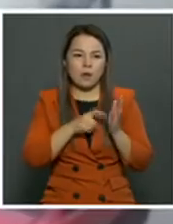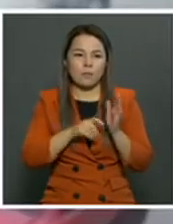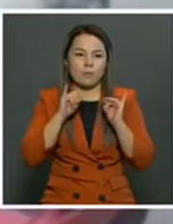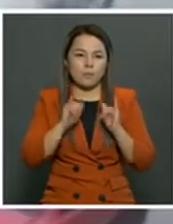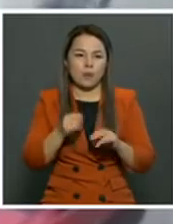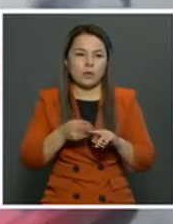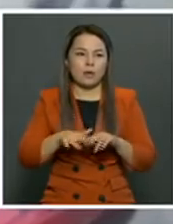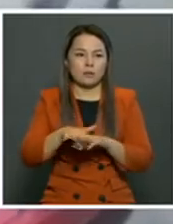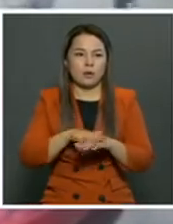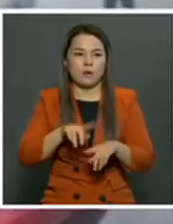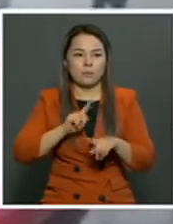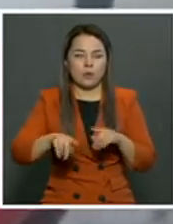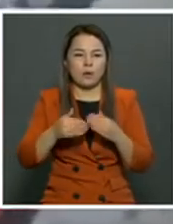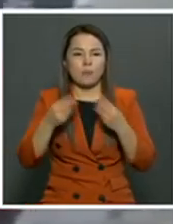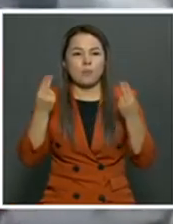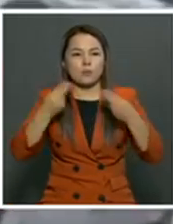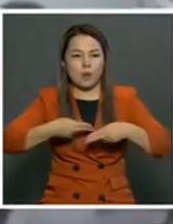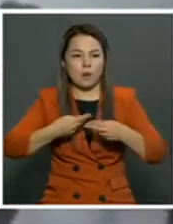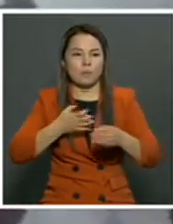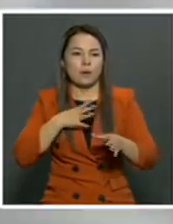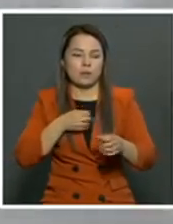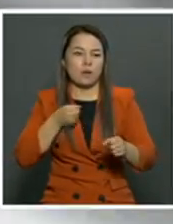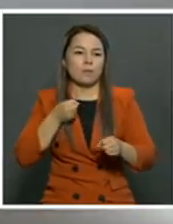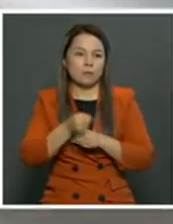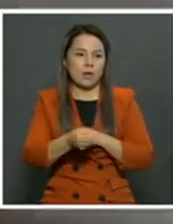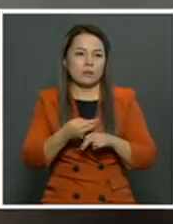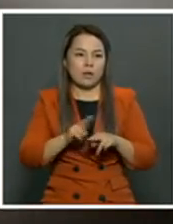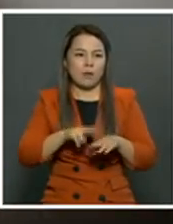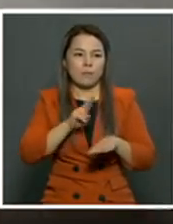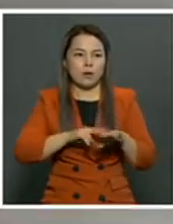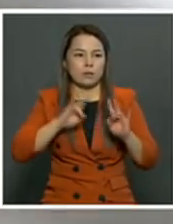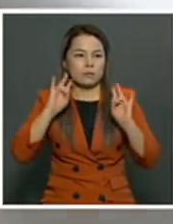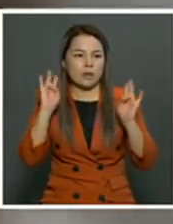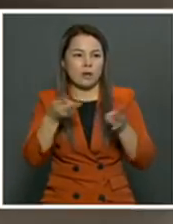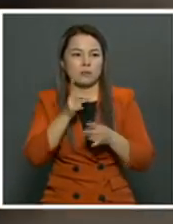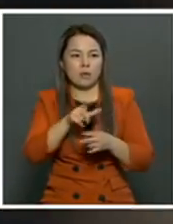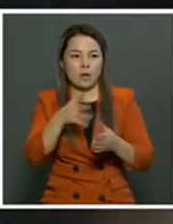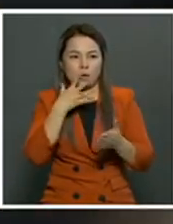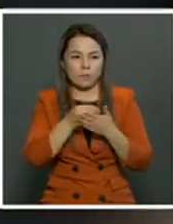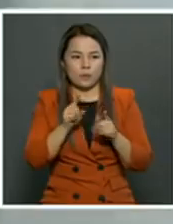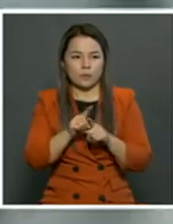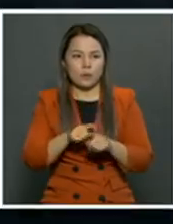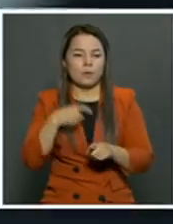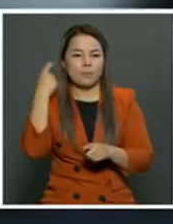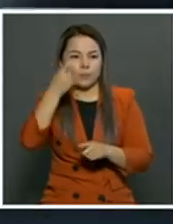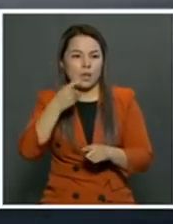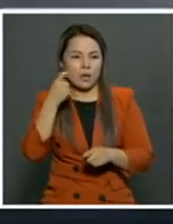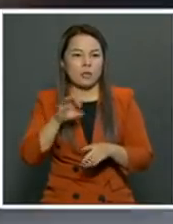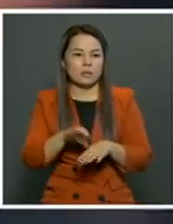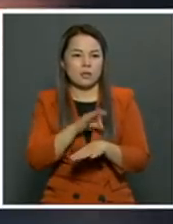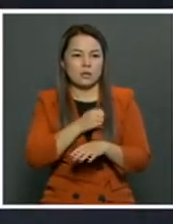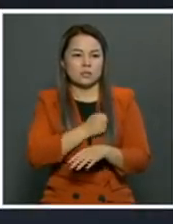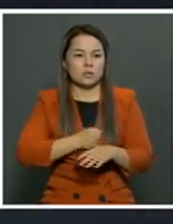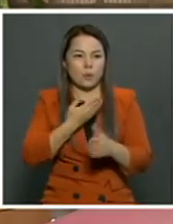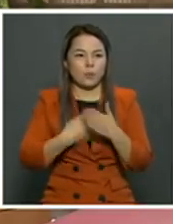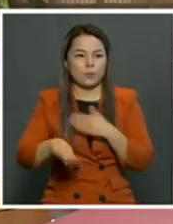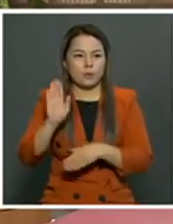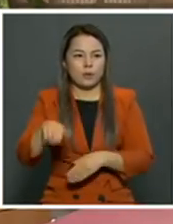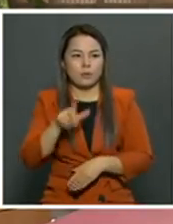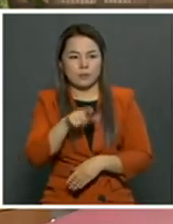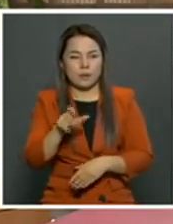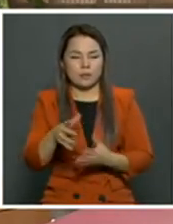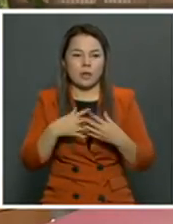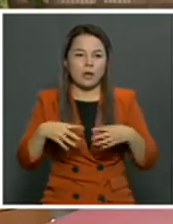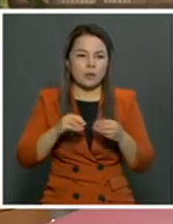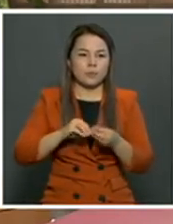жатыр. Жақында блок бекетті бұзып, полицей машинасын соғып, ғаламторды шулатқан азамат та үйінен ашы су ішіп, әйеліне ашуланып шыққан.